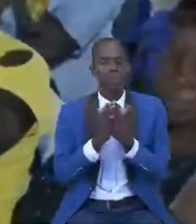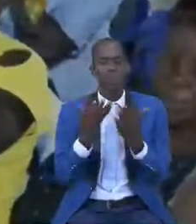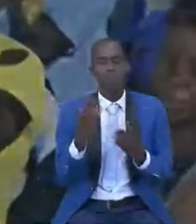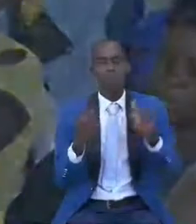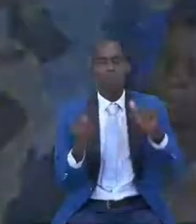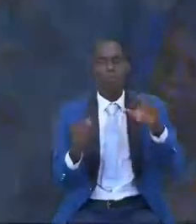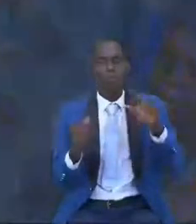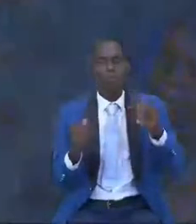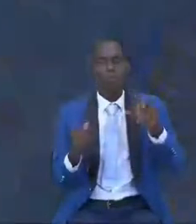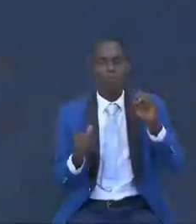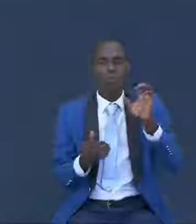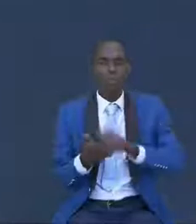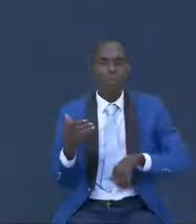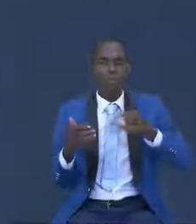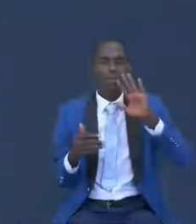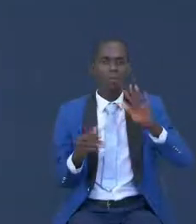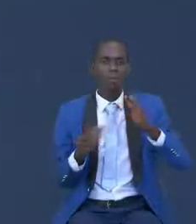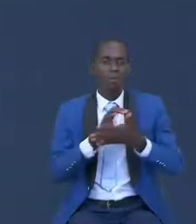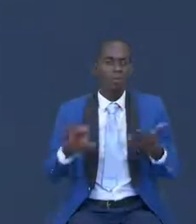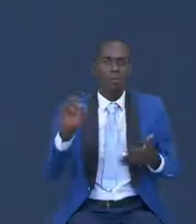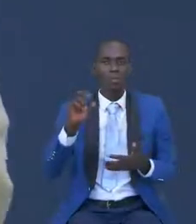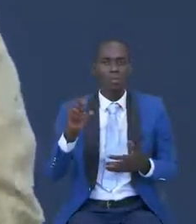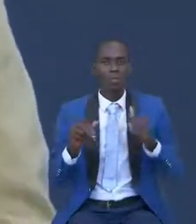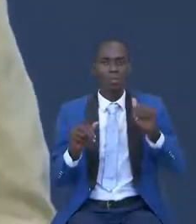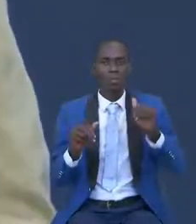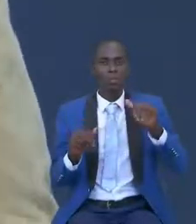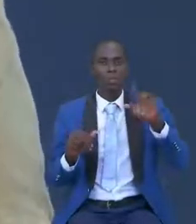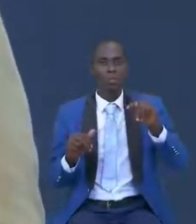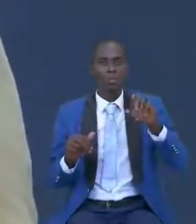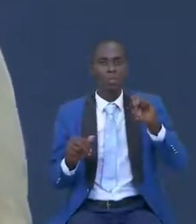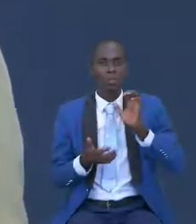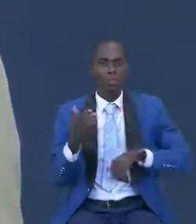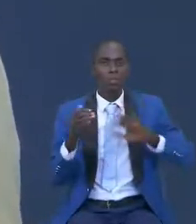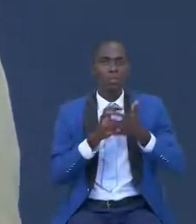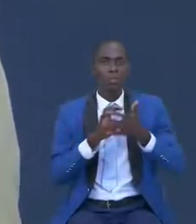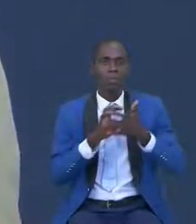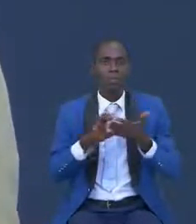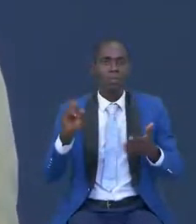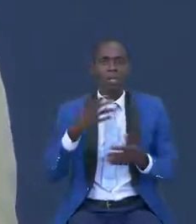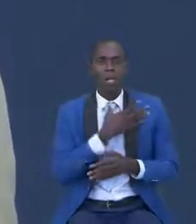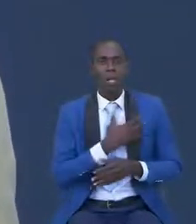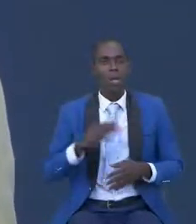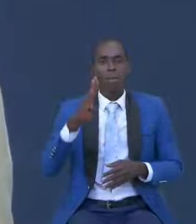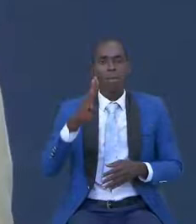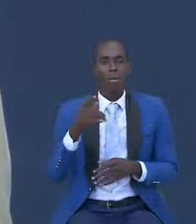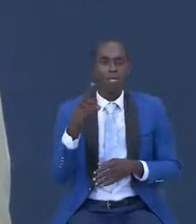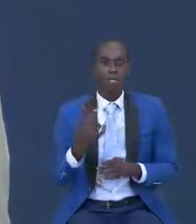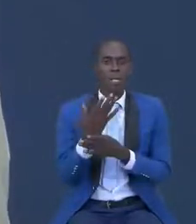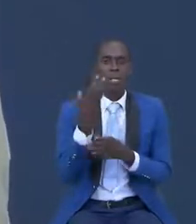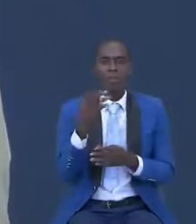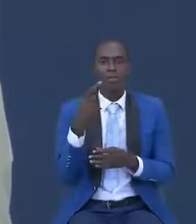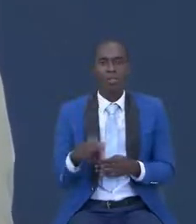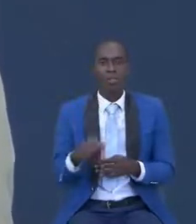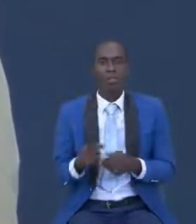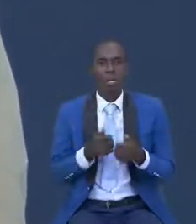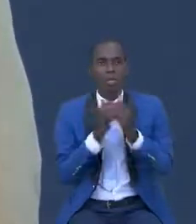possible ce soir. Actes des Apôtres chapitre 5 verset 12. Acte 5, verset 12, beaucoup